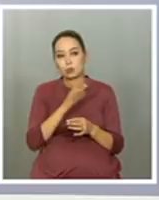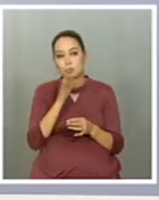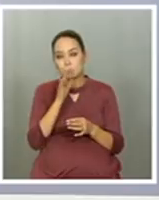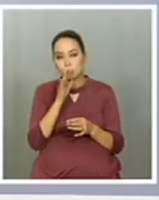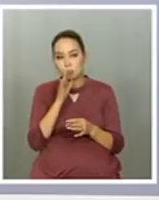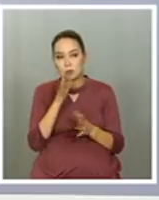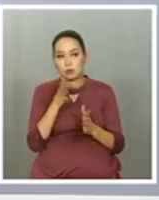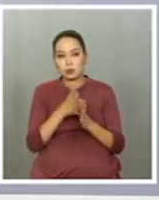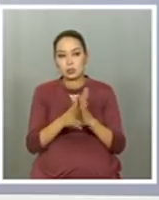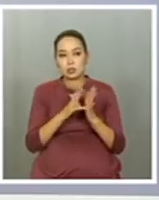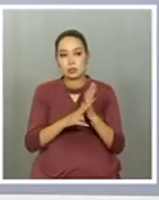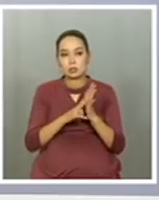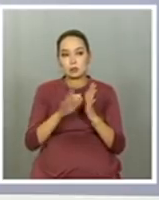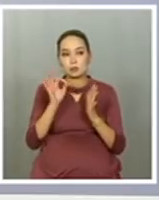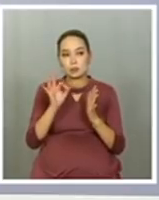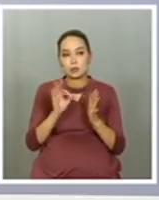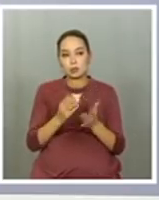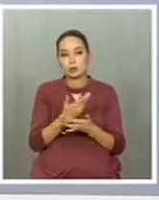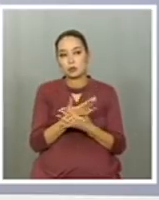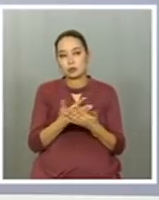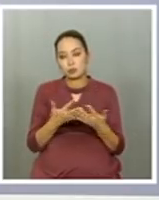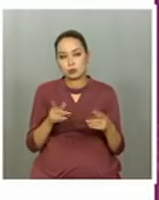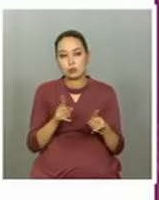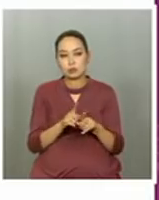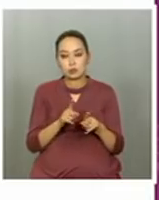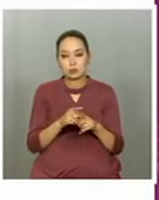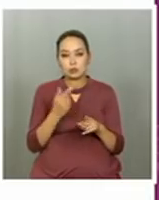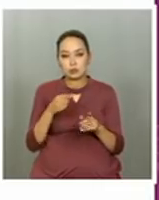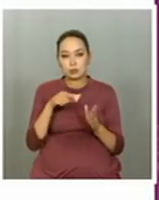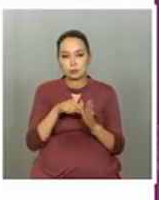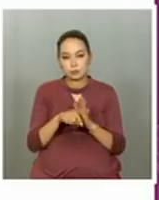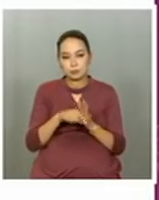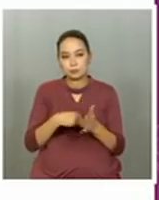уақытының 80%-ын мобильді қосымшаларға жұмсайды.